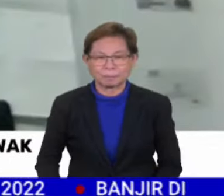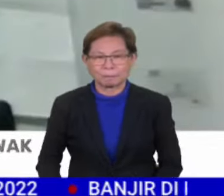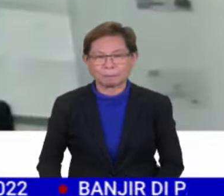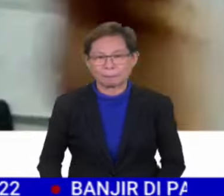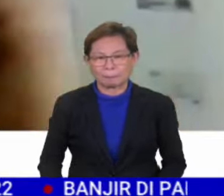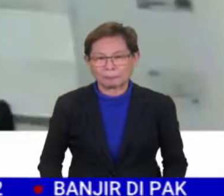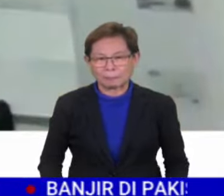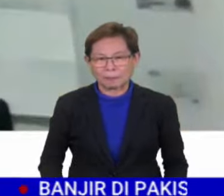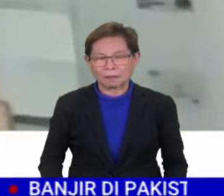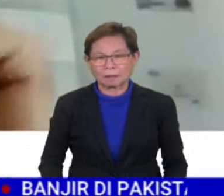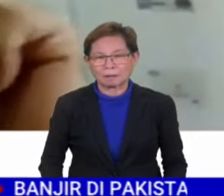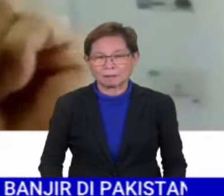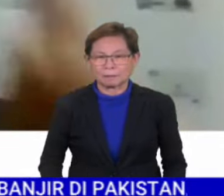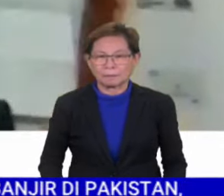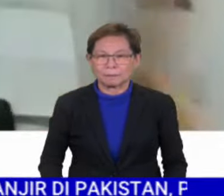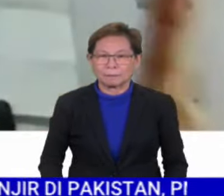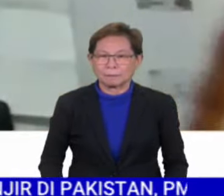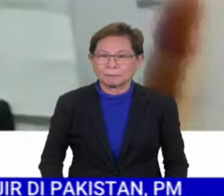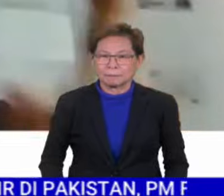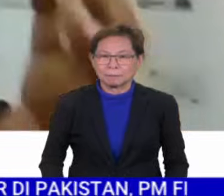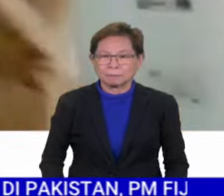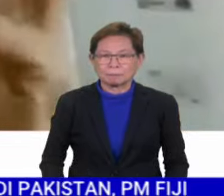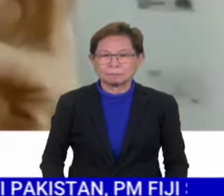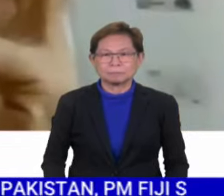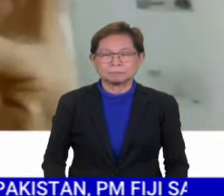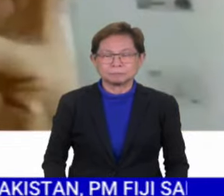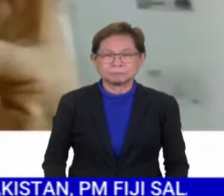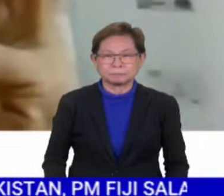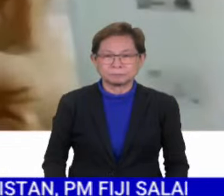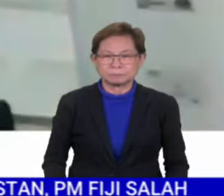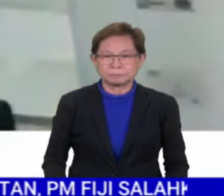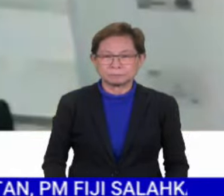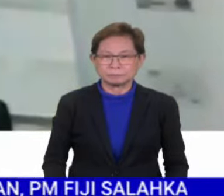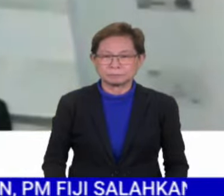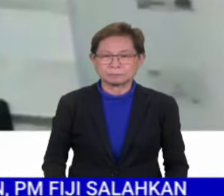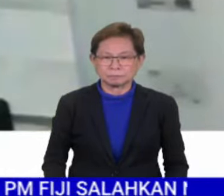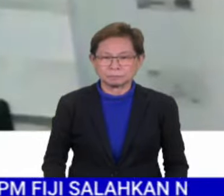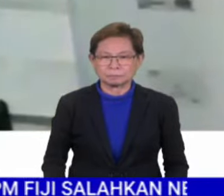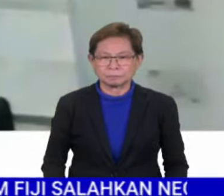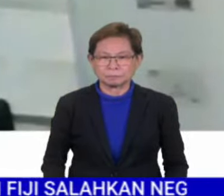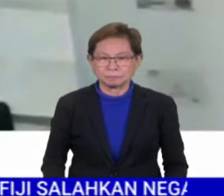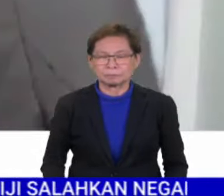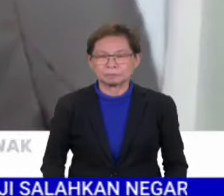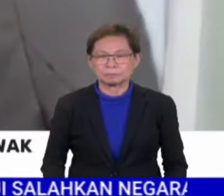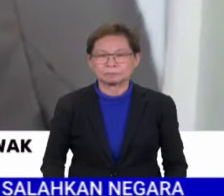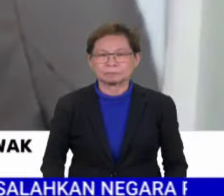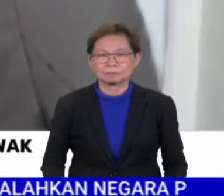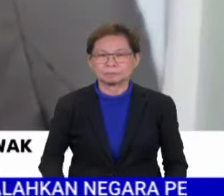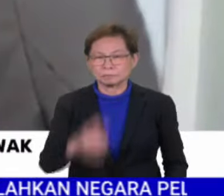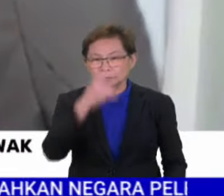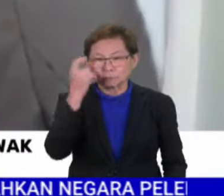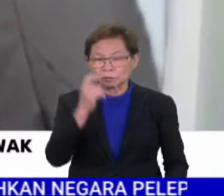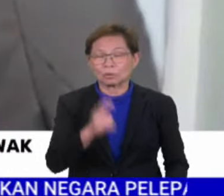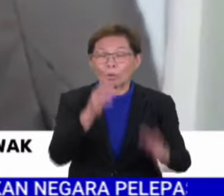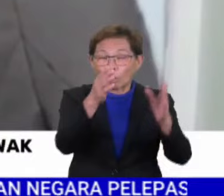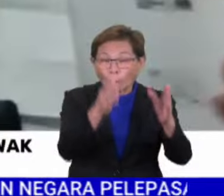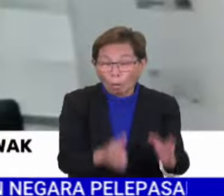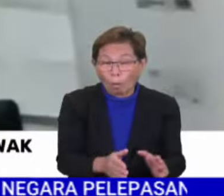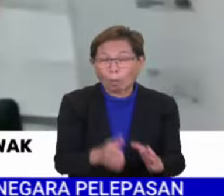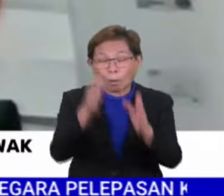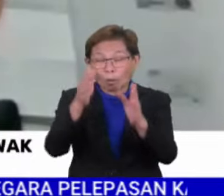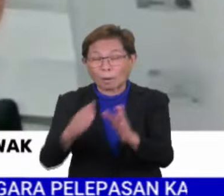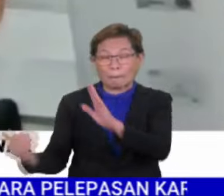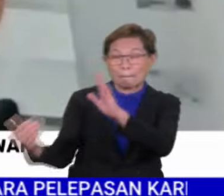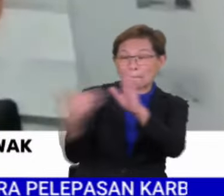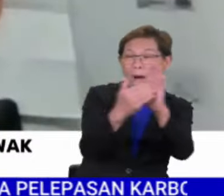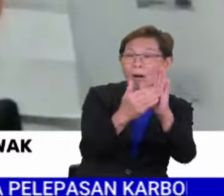Rentap kalah pada protes orangnya sendiri terhadap perlakuan dia ketika itu, yang menentang dia